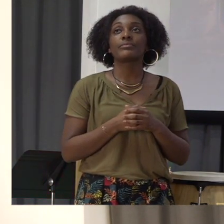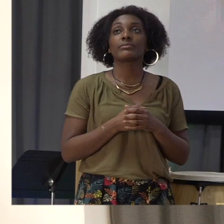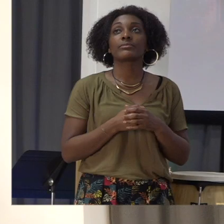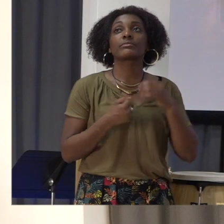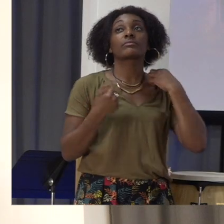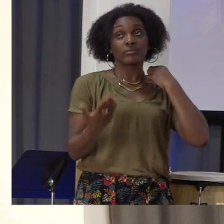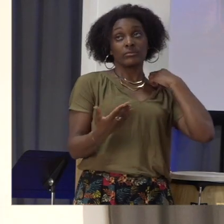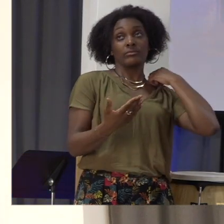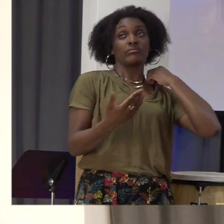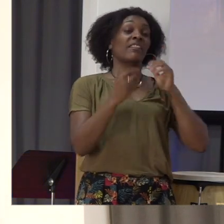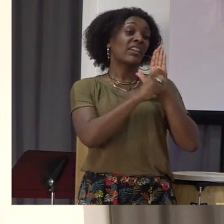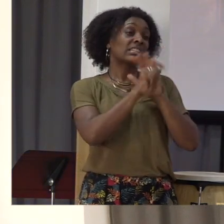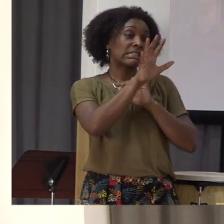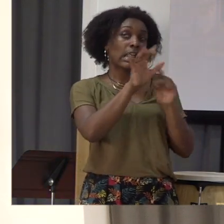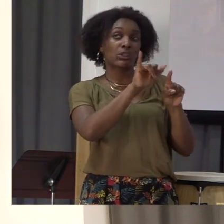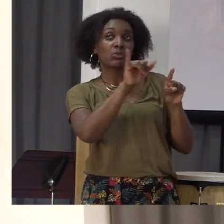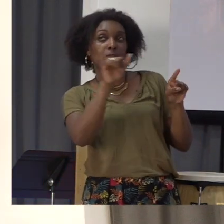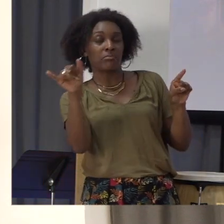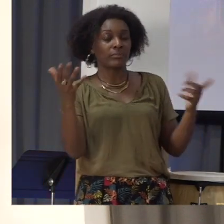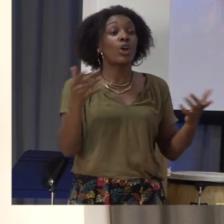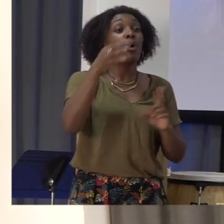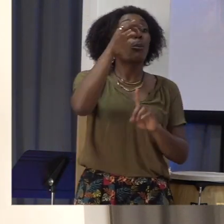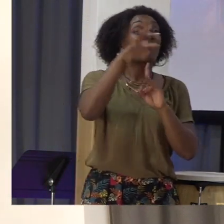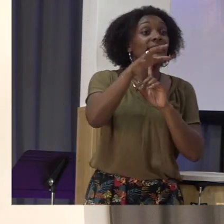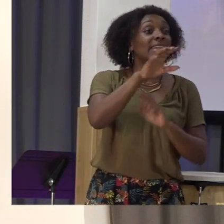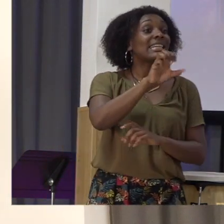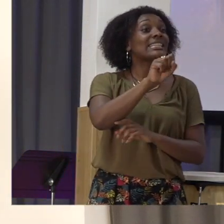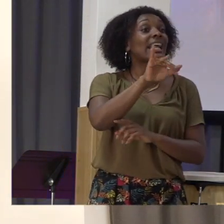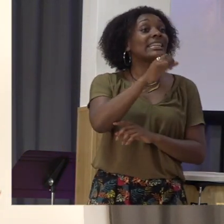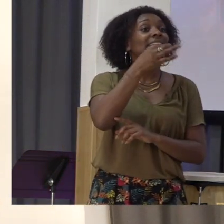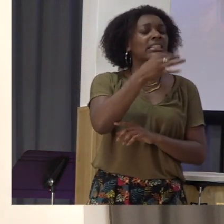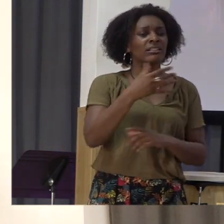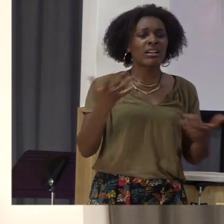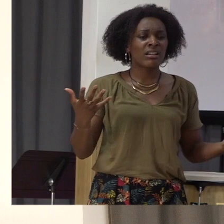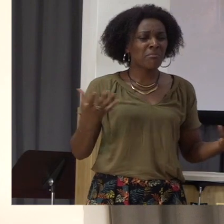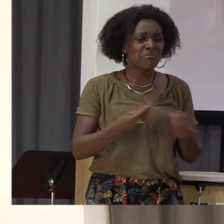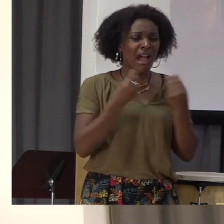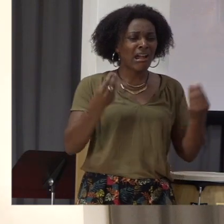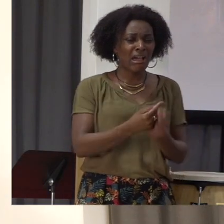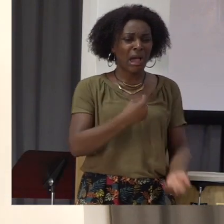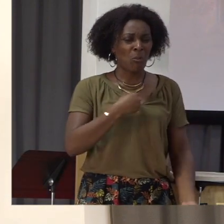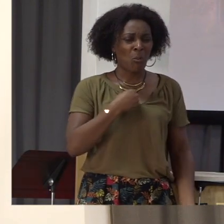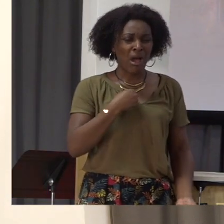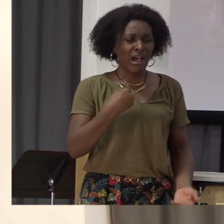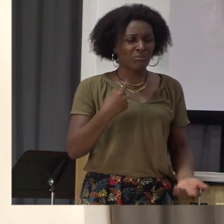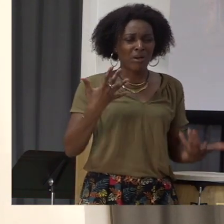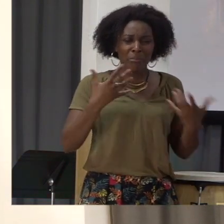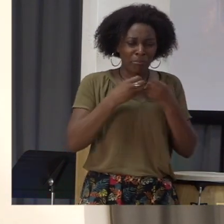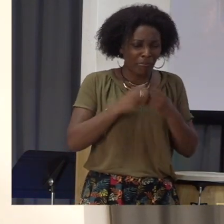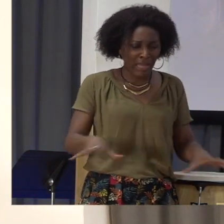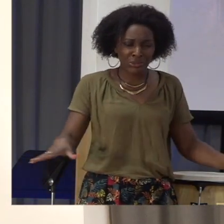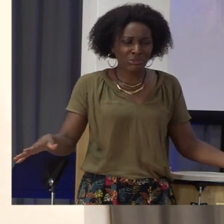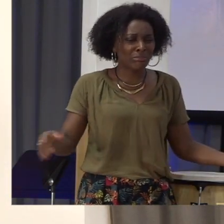On prend verset 5 et on descend. Le prophète dit, alors je dis, malheur à moi, je suis perdu, car je suis un